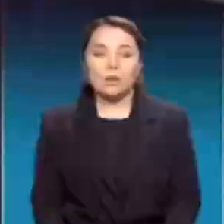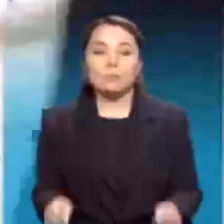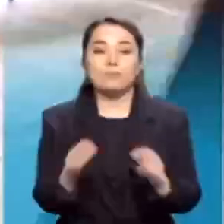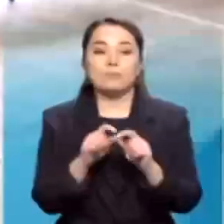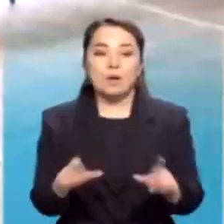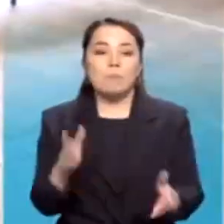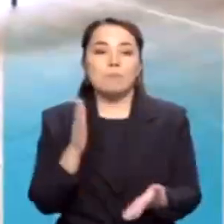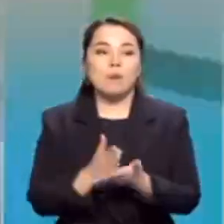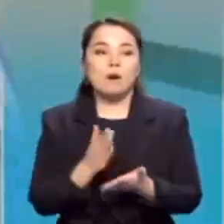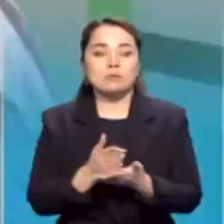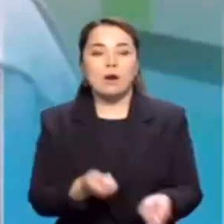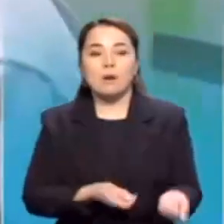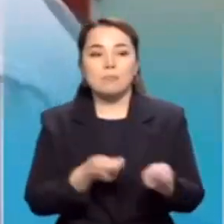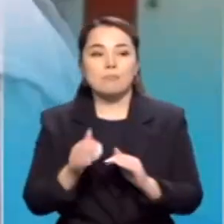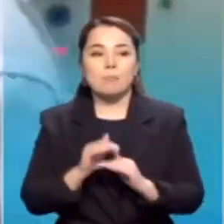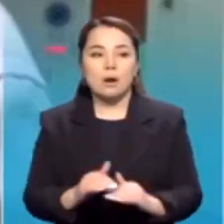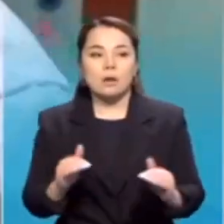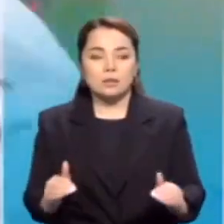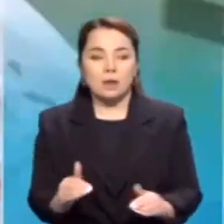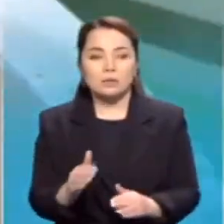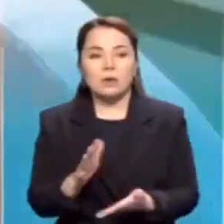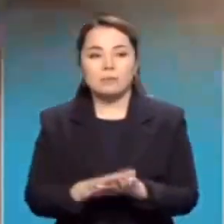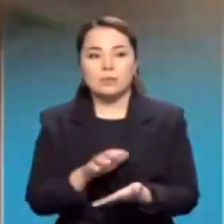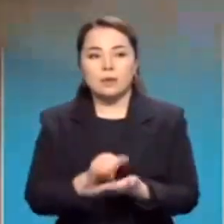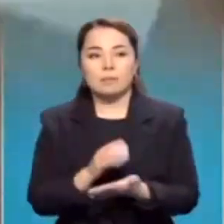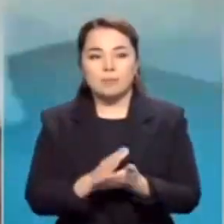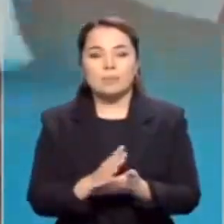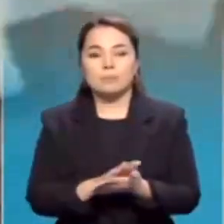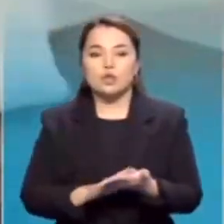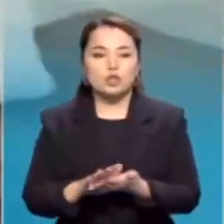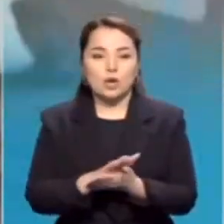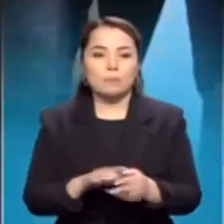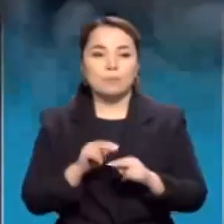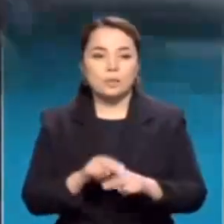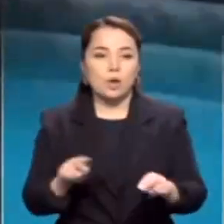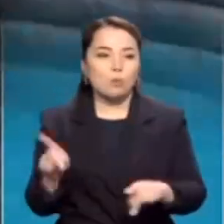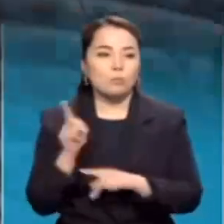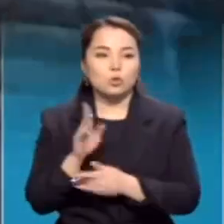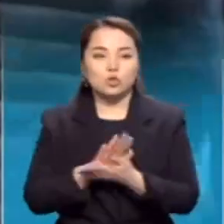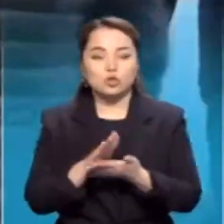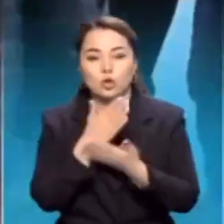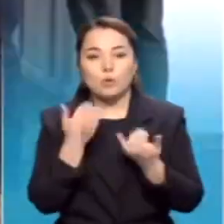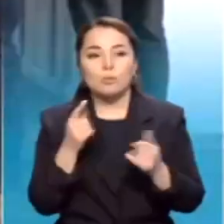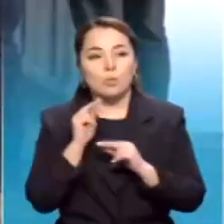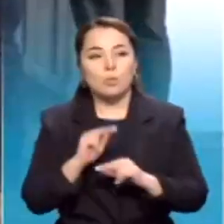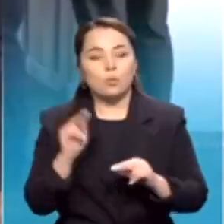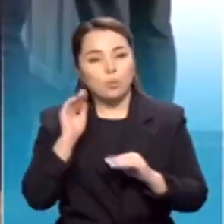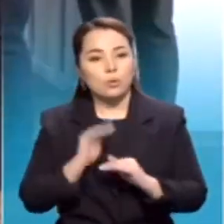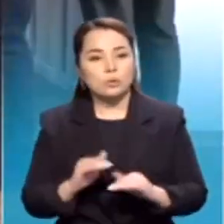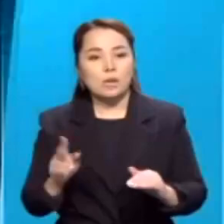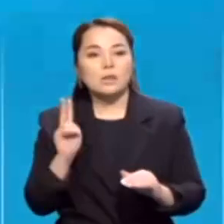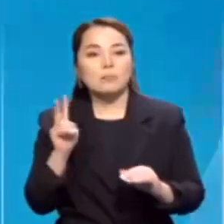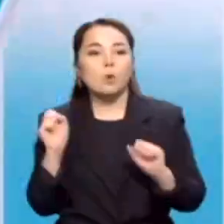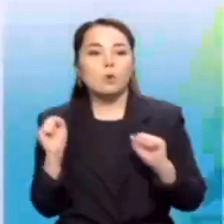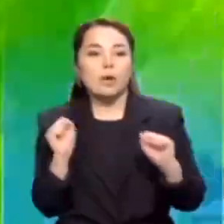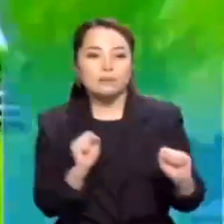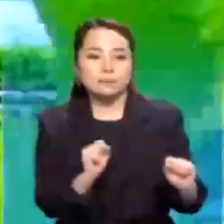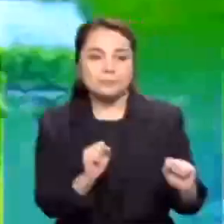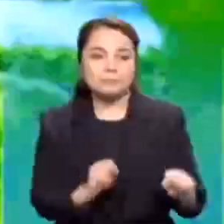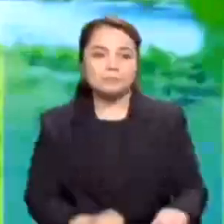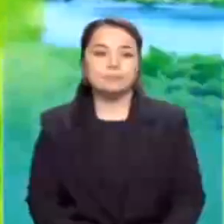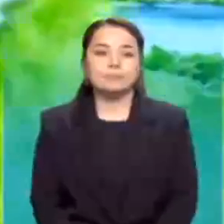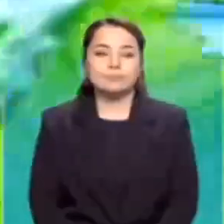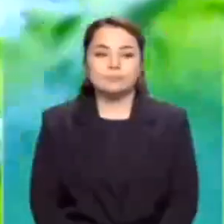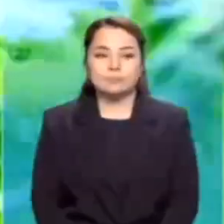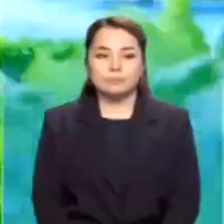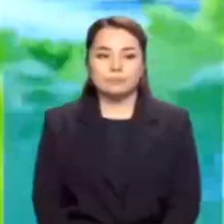Мектепке балта апарып балаларды жарақаттады. Петропавлдағы бірде-бір мектепте күзет жоқ. Оқушыларды кім қорғайды?